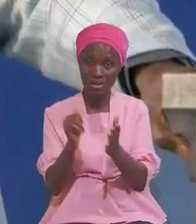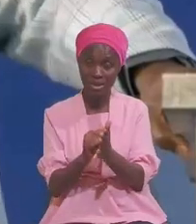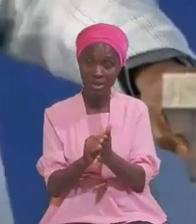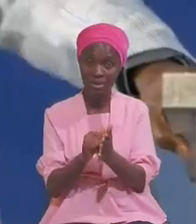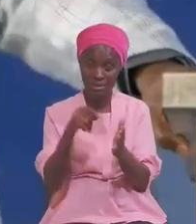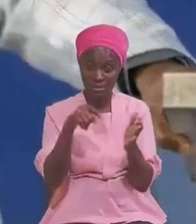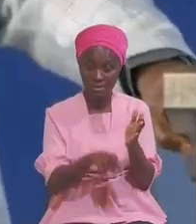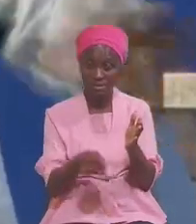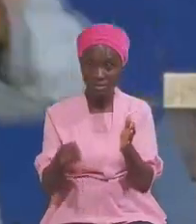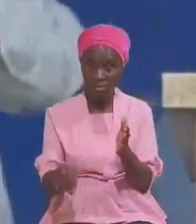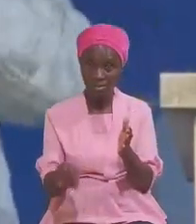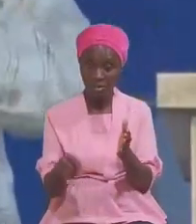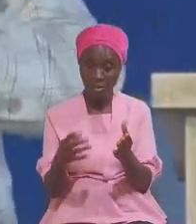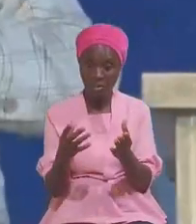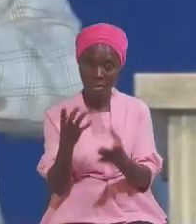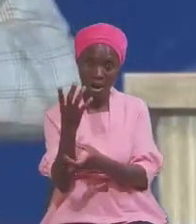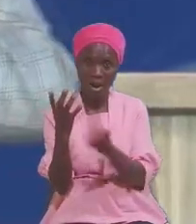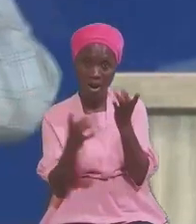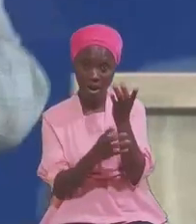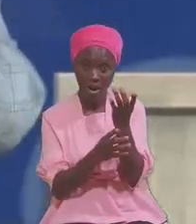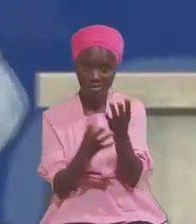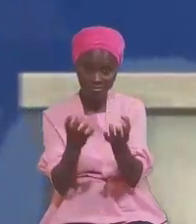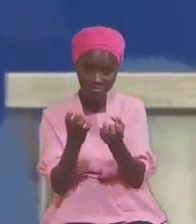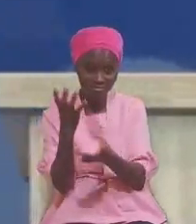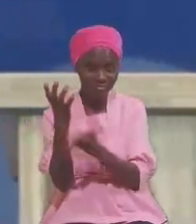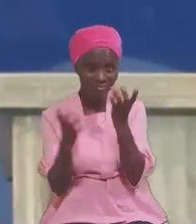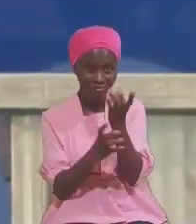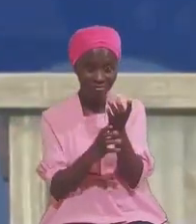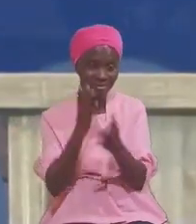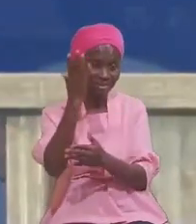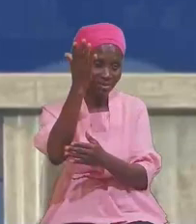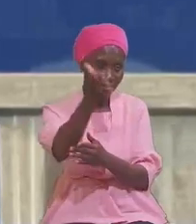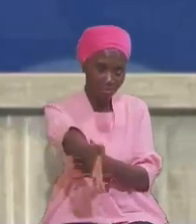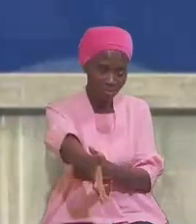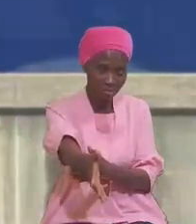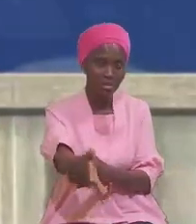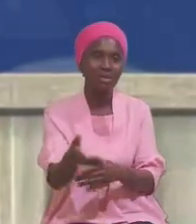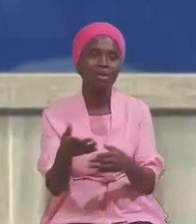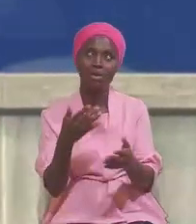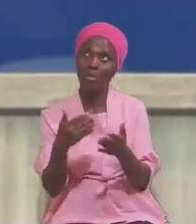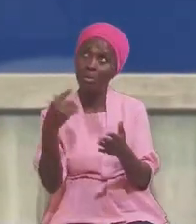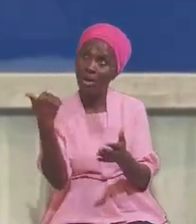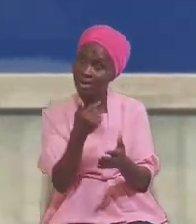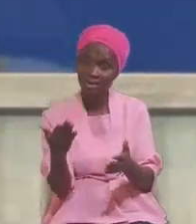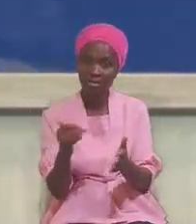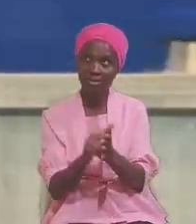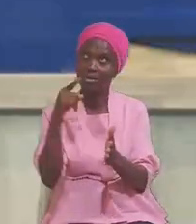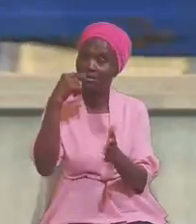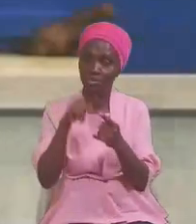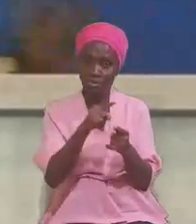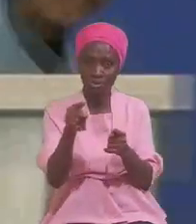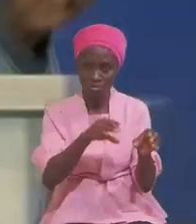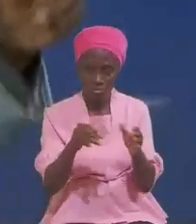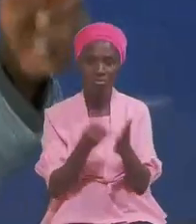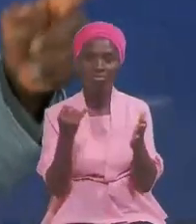la main là, paralysée là, faites ce qu'il vous dira. Quand il